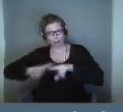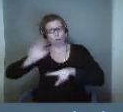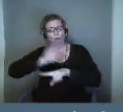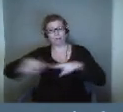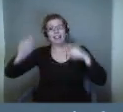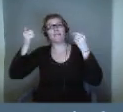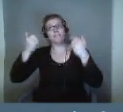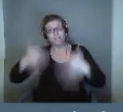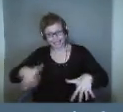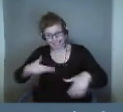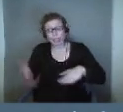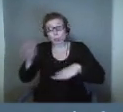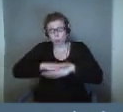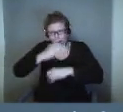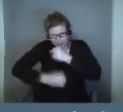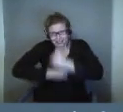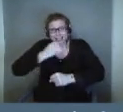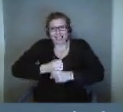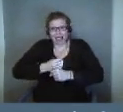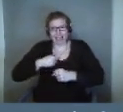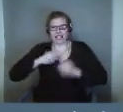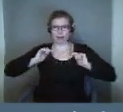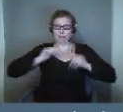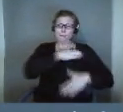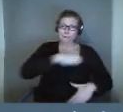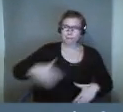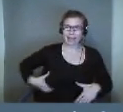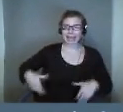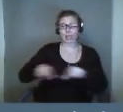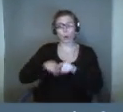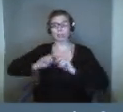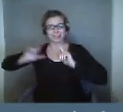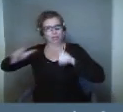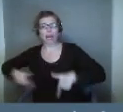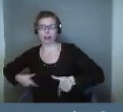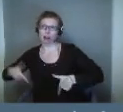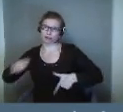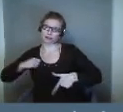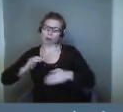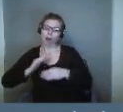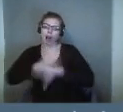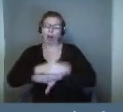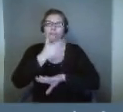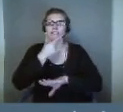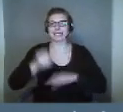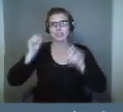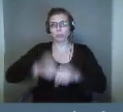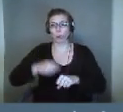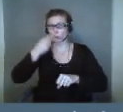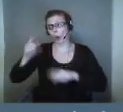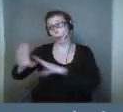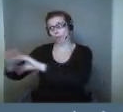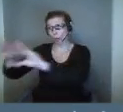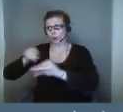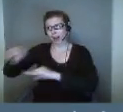et nos écoles accessibles. Et je pense que c'est une satisfaction pour tous les habitants. Voilà, merci. Merci. Donc entre